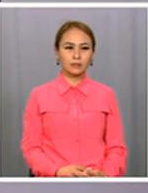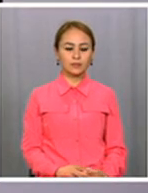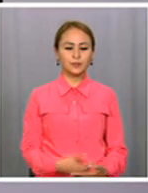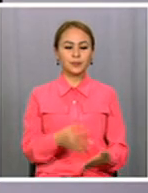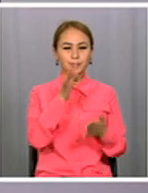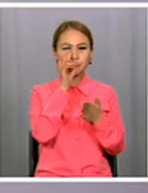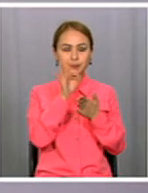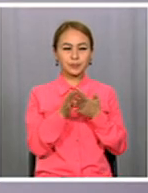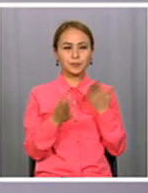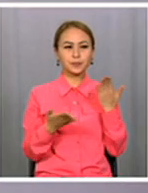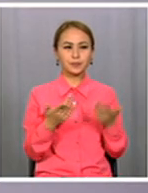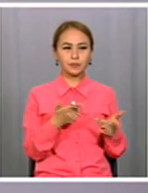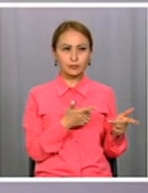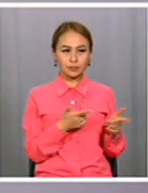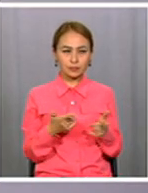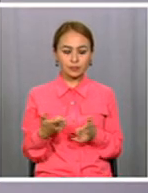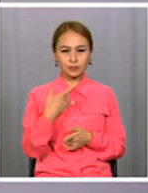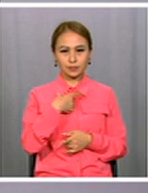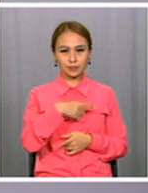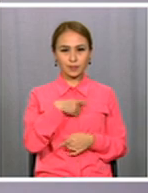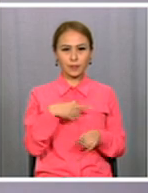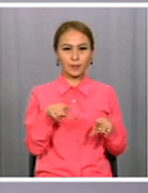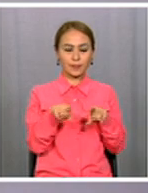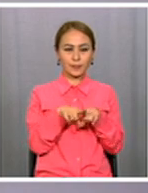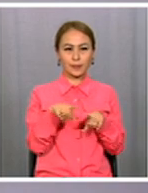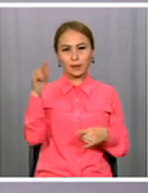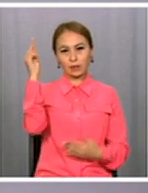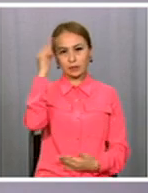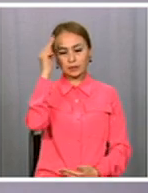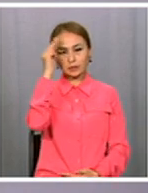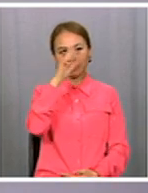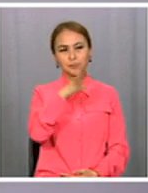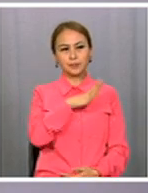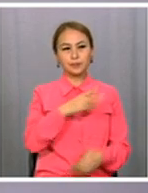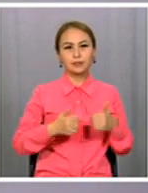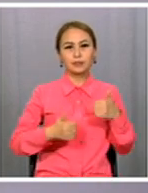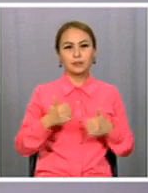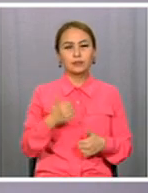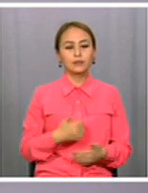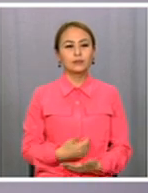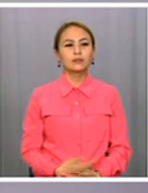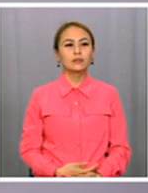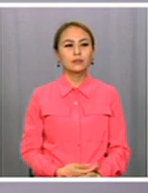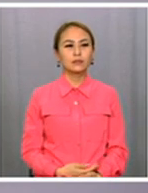Жауаптарыңыз дайын болса, өздеріңіз секілді оқушының жауабымен салыстырып көрелік.